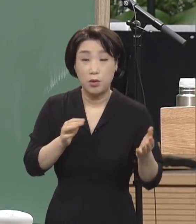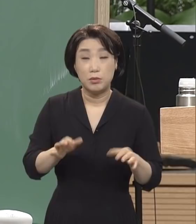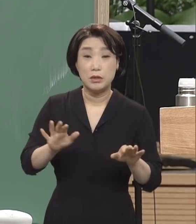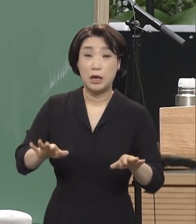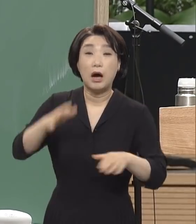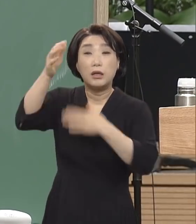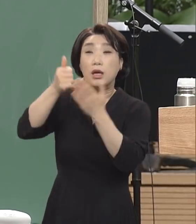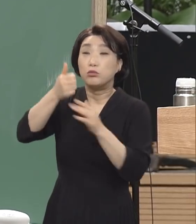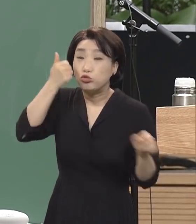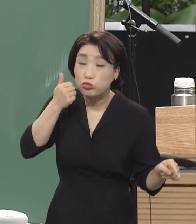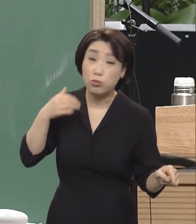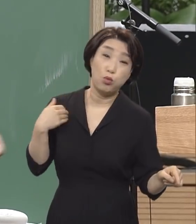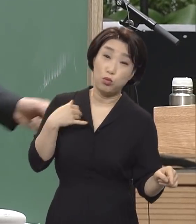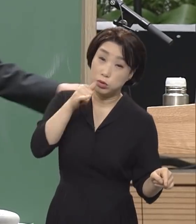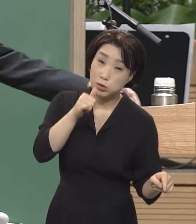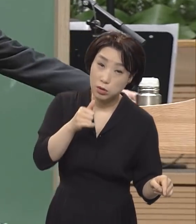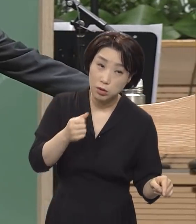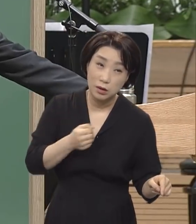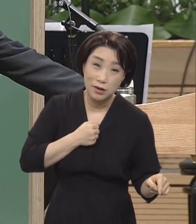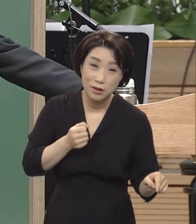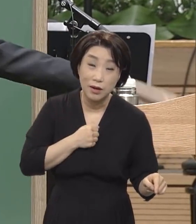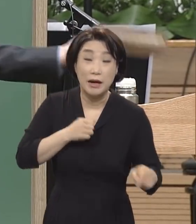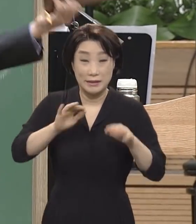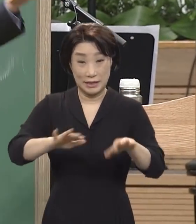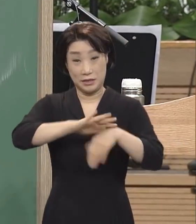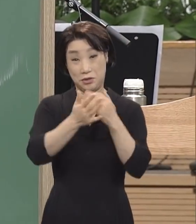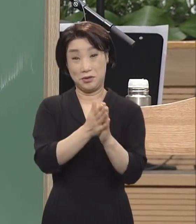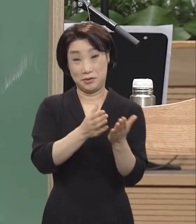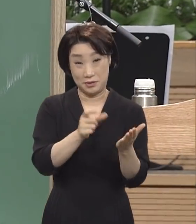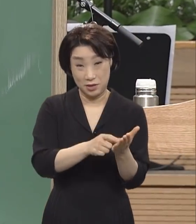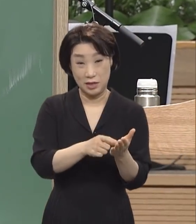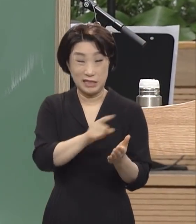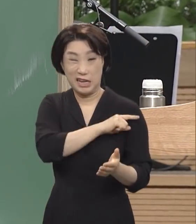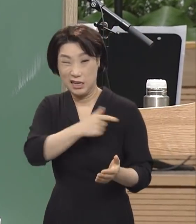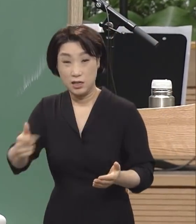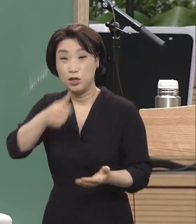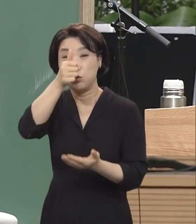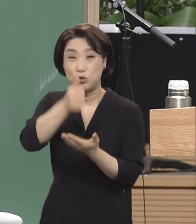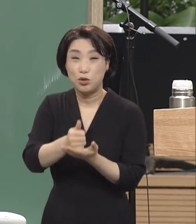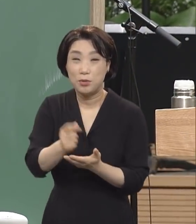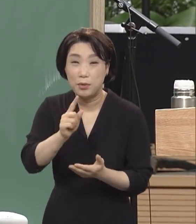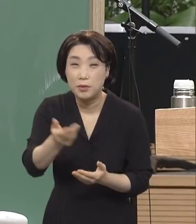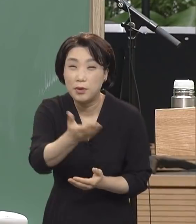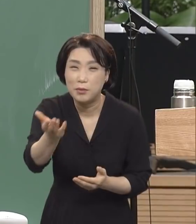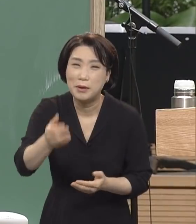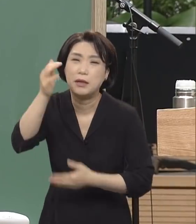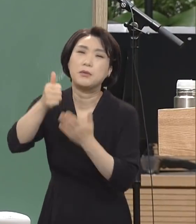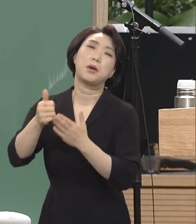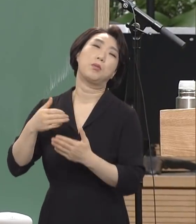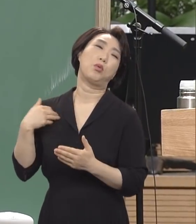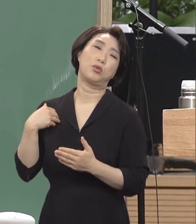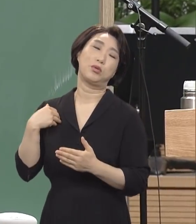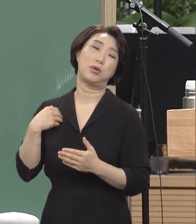하나님 자체를 모른다니까. 그래서 성경에 제일 큰 죄가 뭐냐? 하나님을 모르는